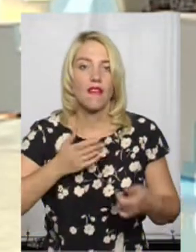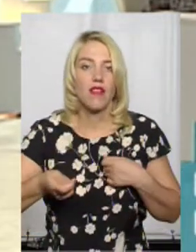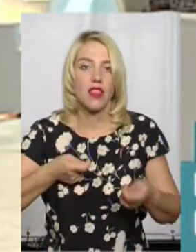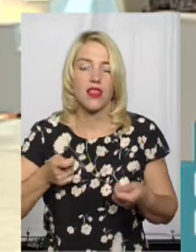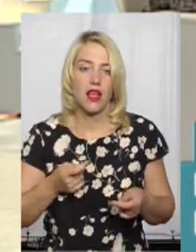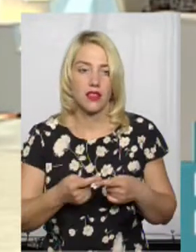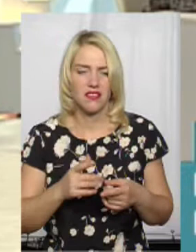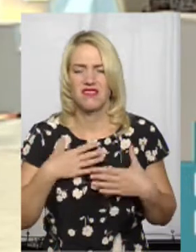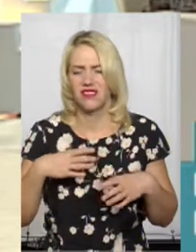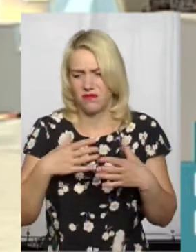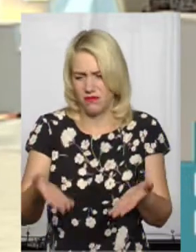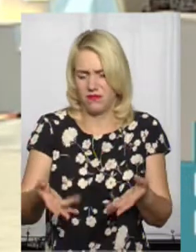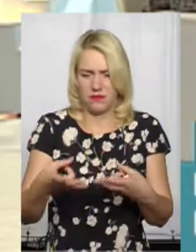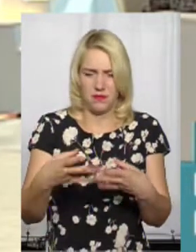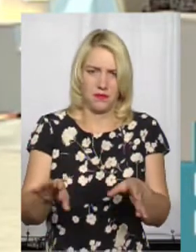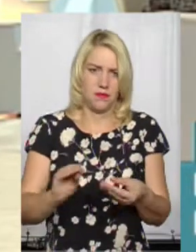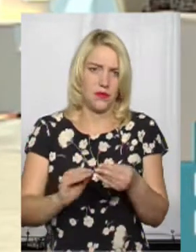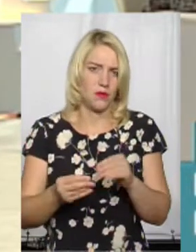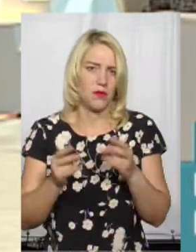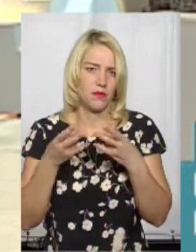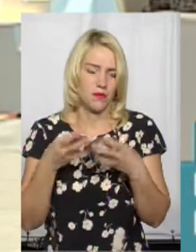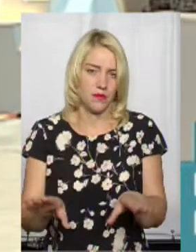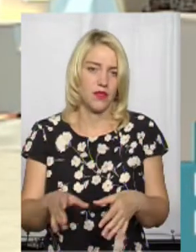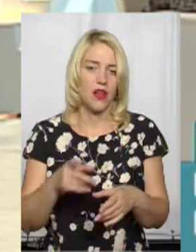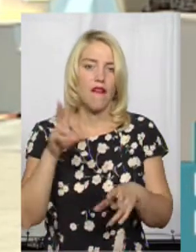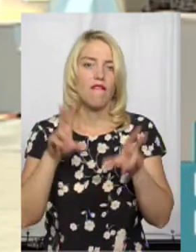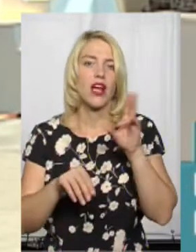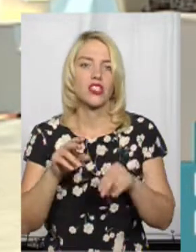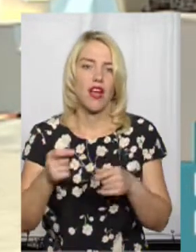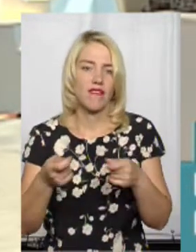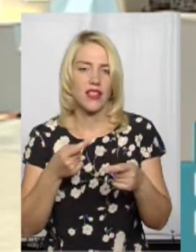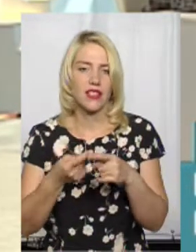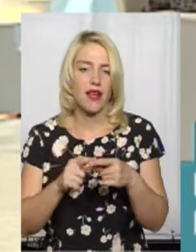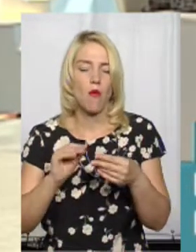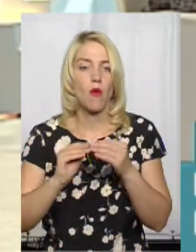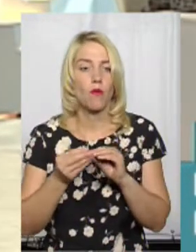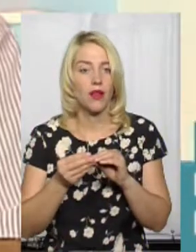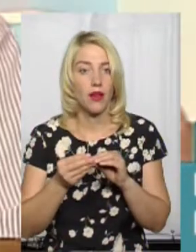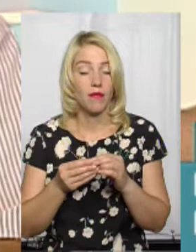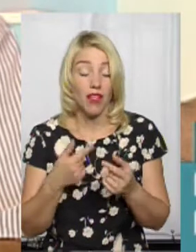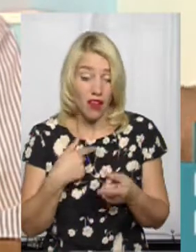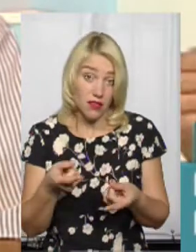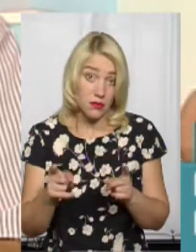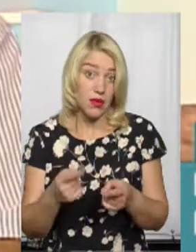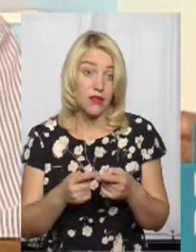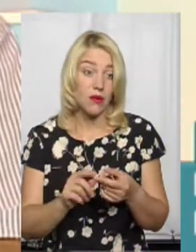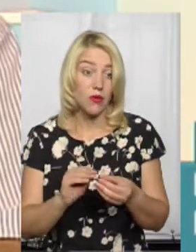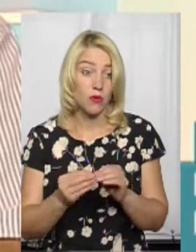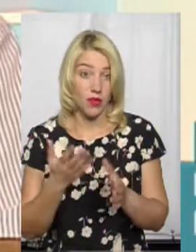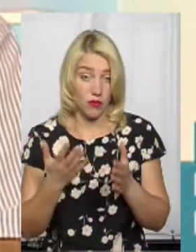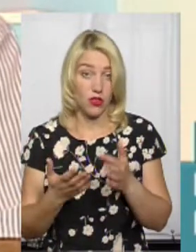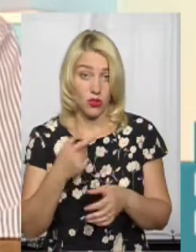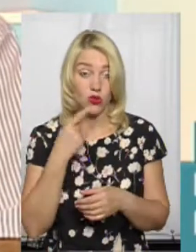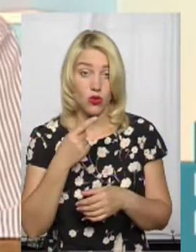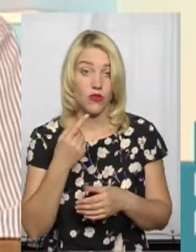Нащо нам ці проблеми? Вони вважають це проблемою. Да. А це і справді проблема. Знаєте, от взяти